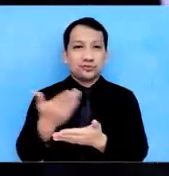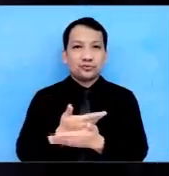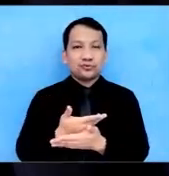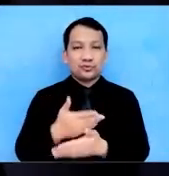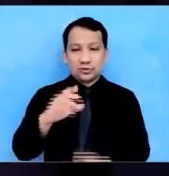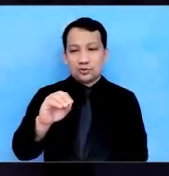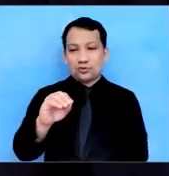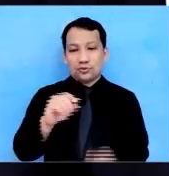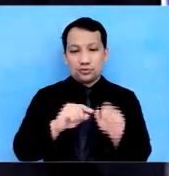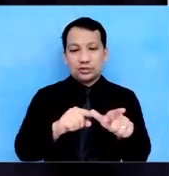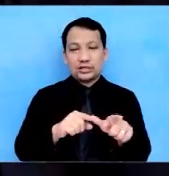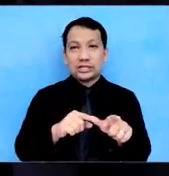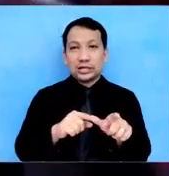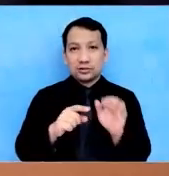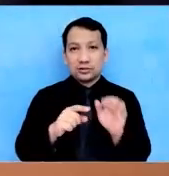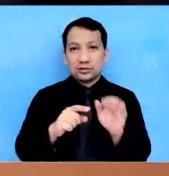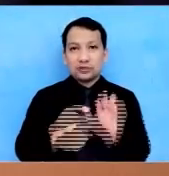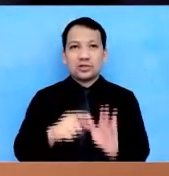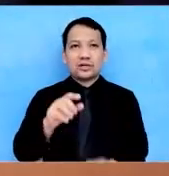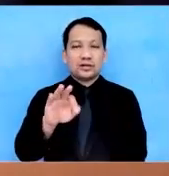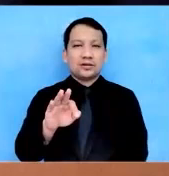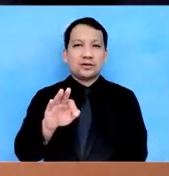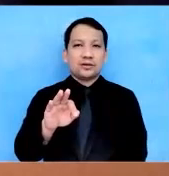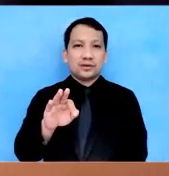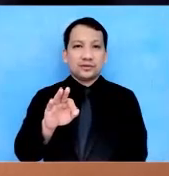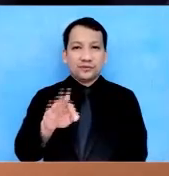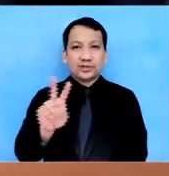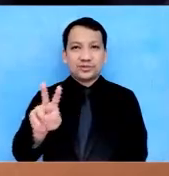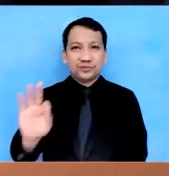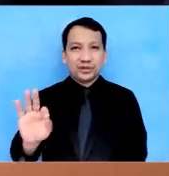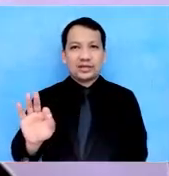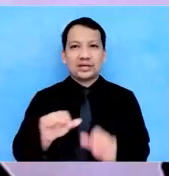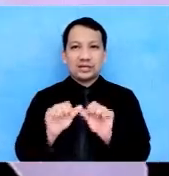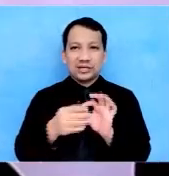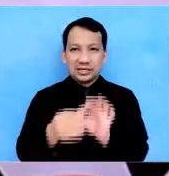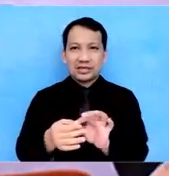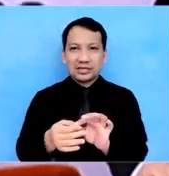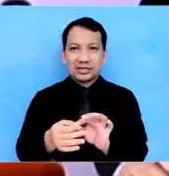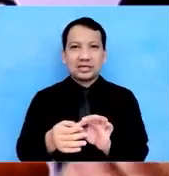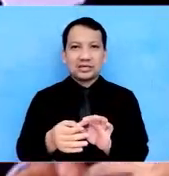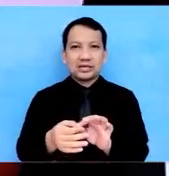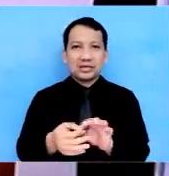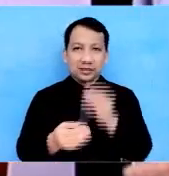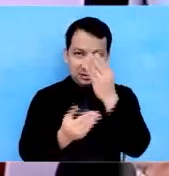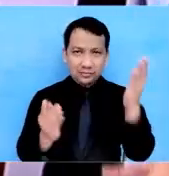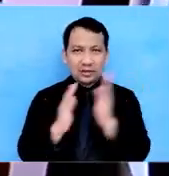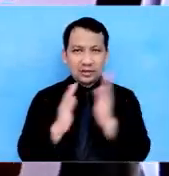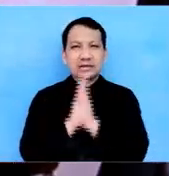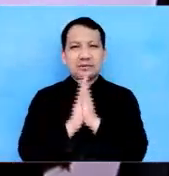kapatid show na Face to Face. Sabi ni Carla sa contract signing kanina, excited na siya sa